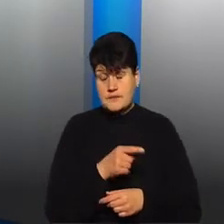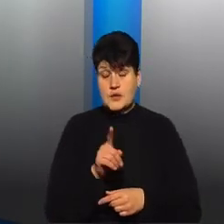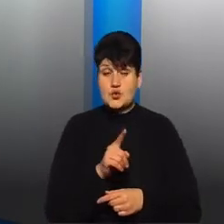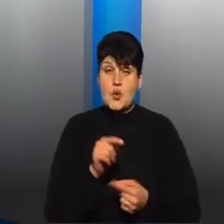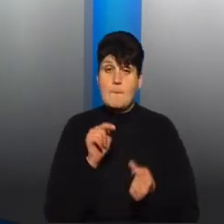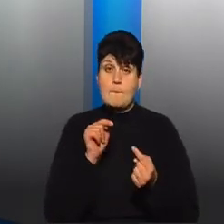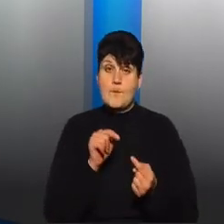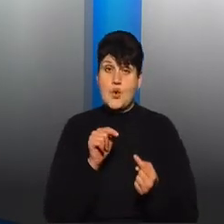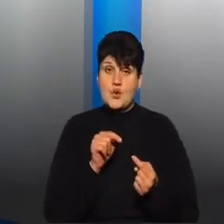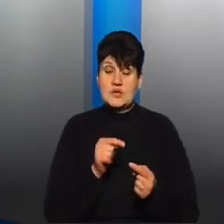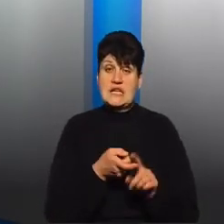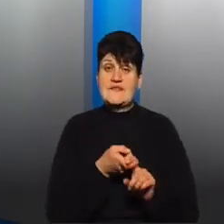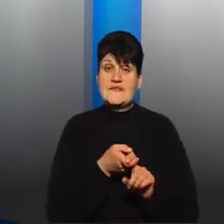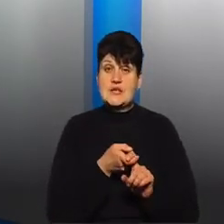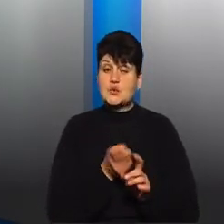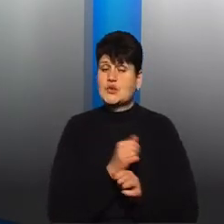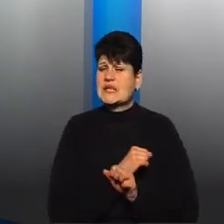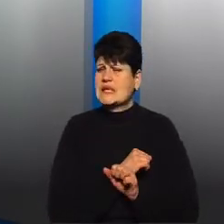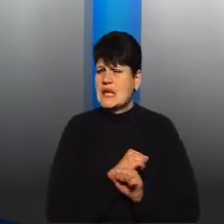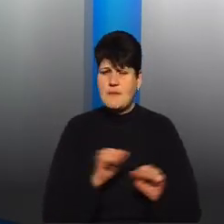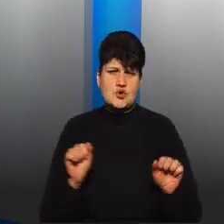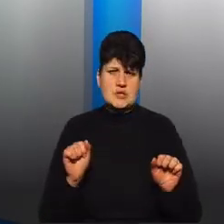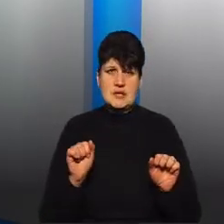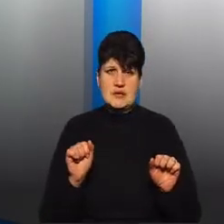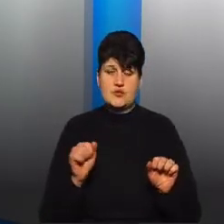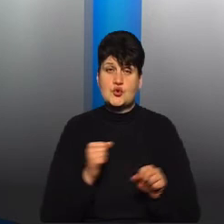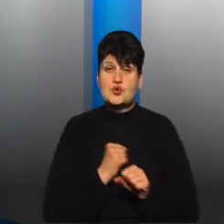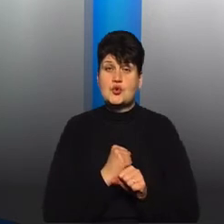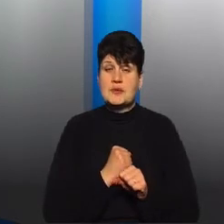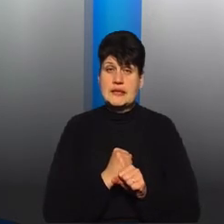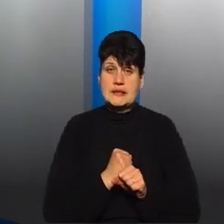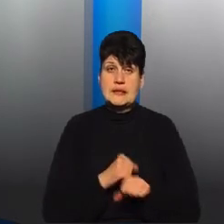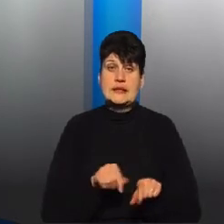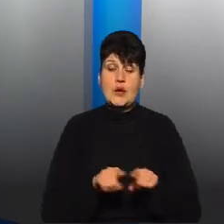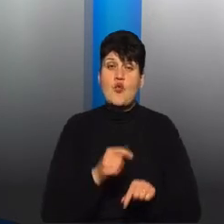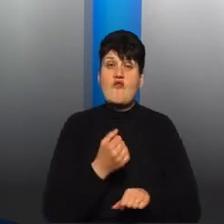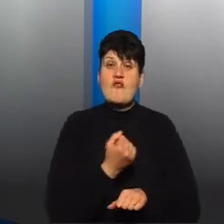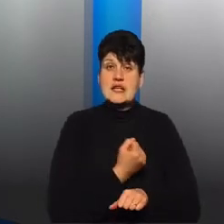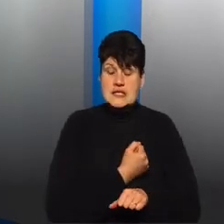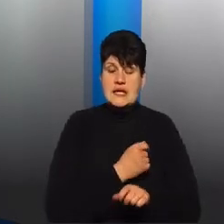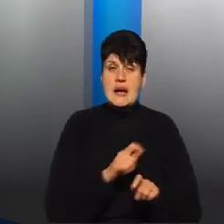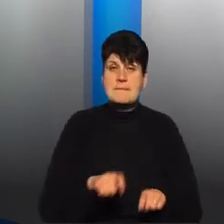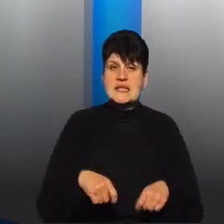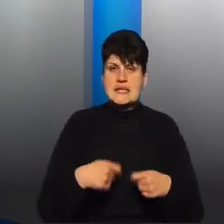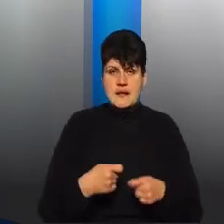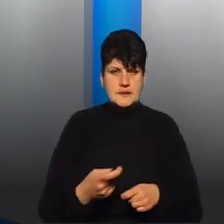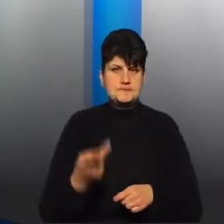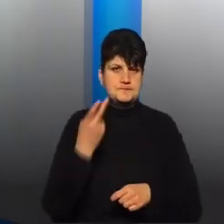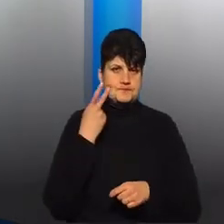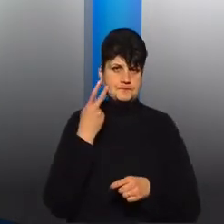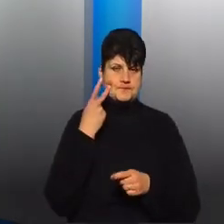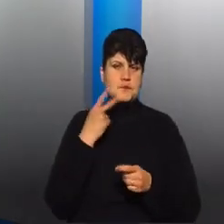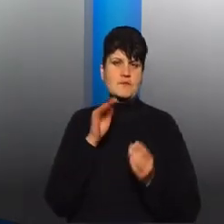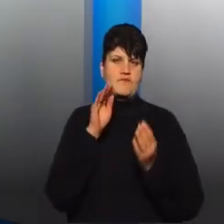вірусу неможливо зробити таку вакцину, яка би дала стійкий чи пожиттєвий імунітет. Це